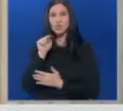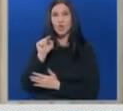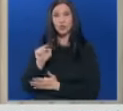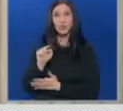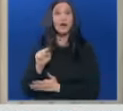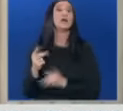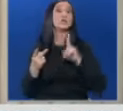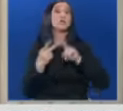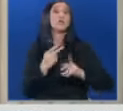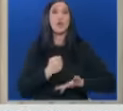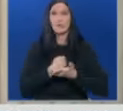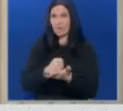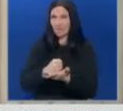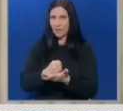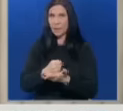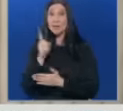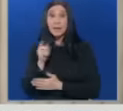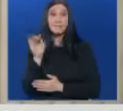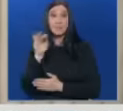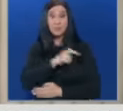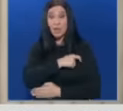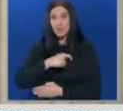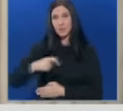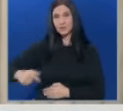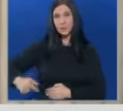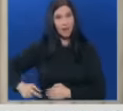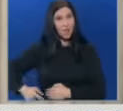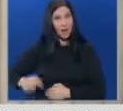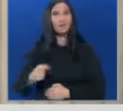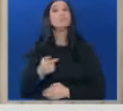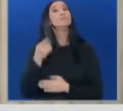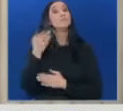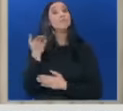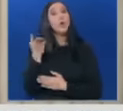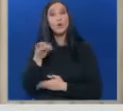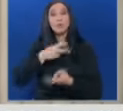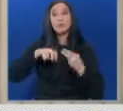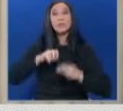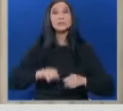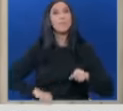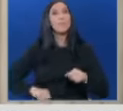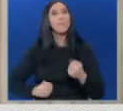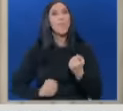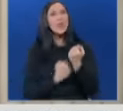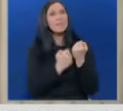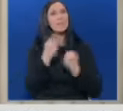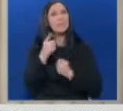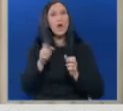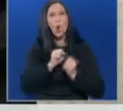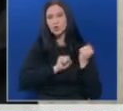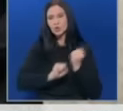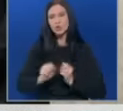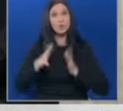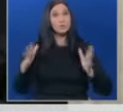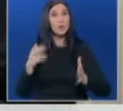виждане за това, че вторият мандат трябва да бъде национален и той да търси подкрепата на това конституционно